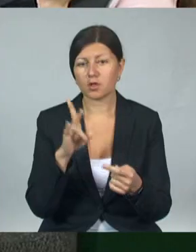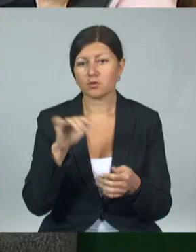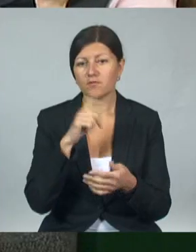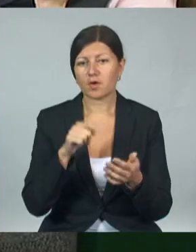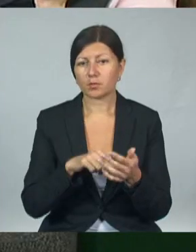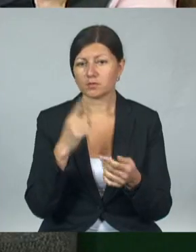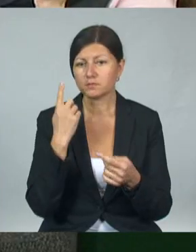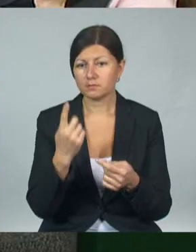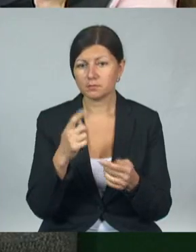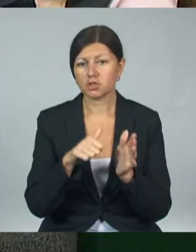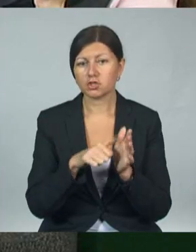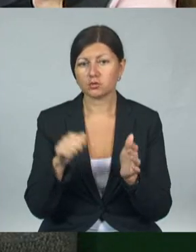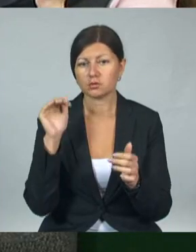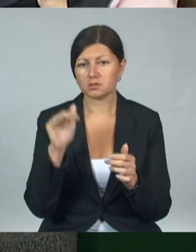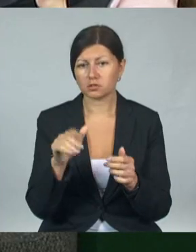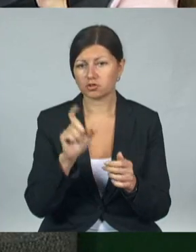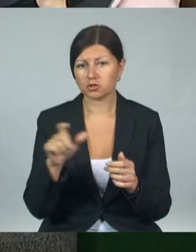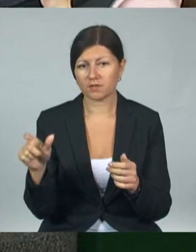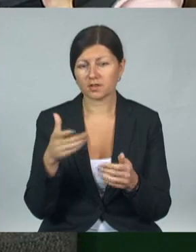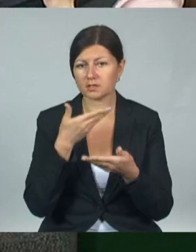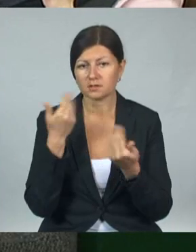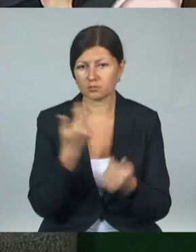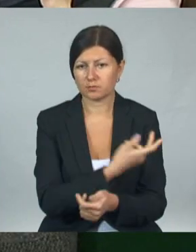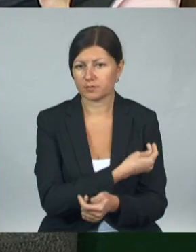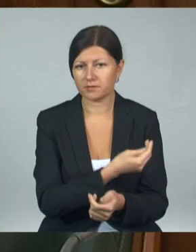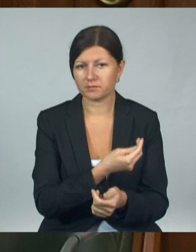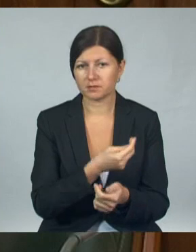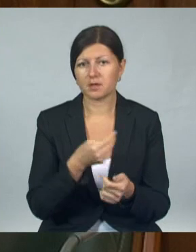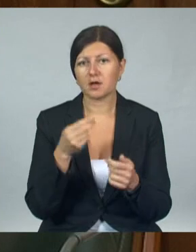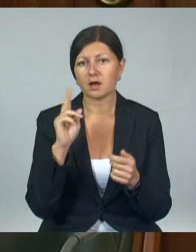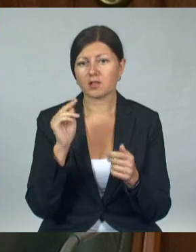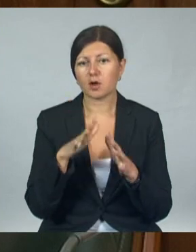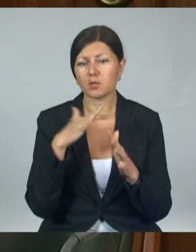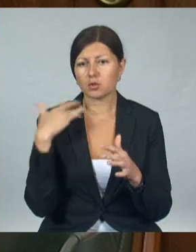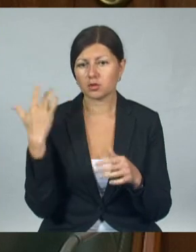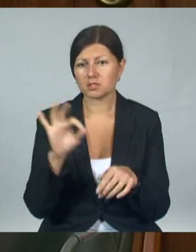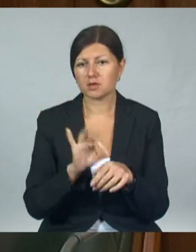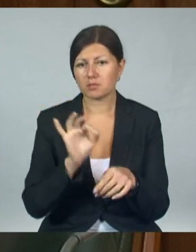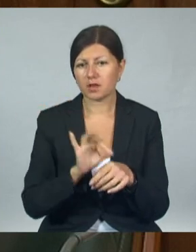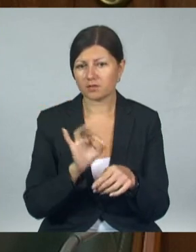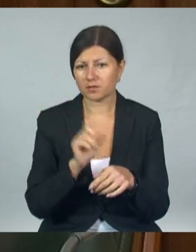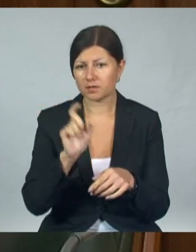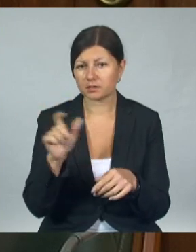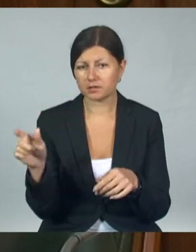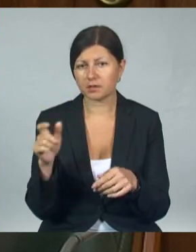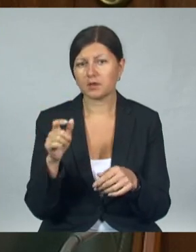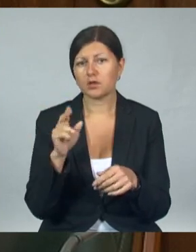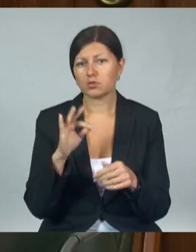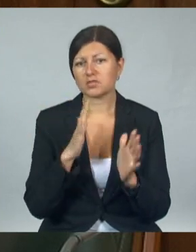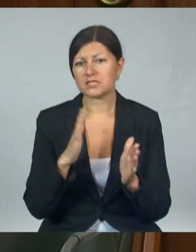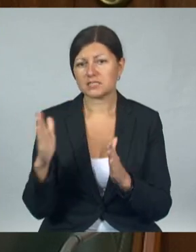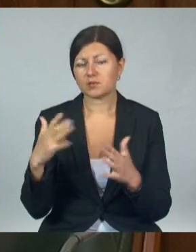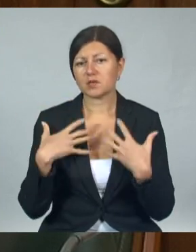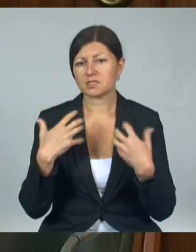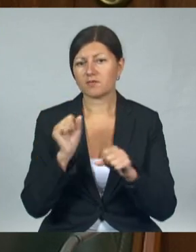одном. 600 тысяч человек не провакцинированных. Когда большое количество заболеваний идет, система